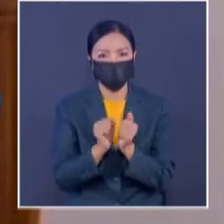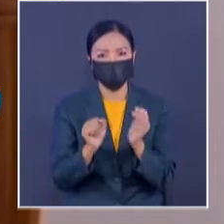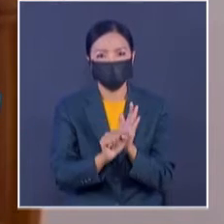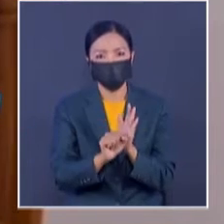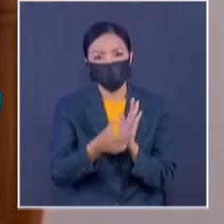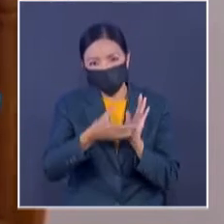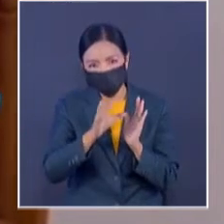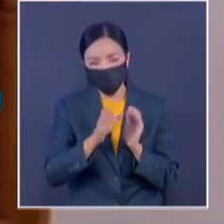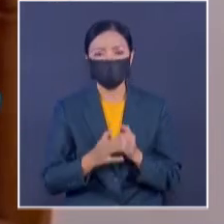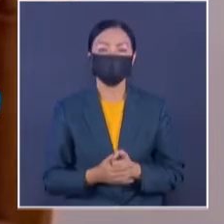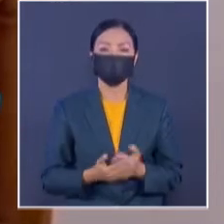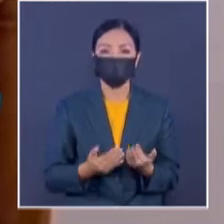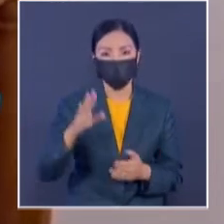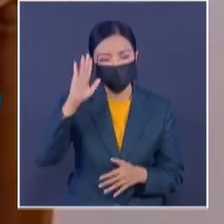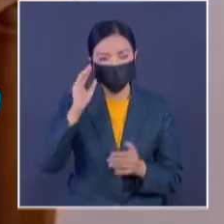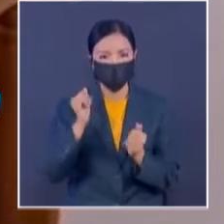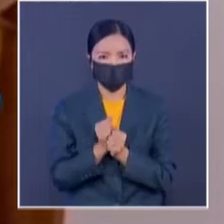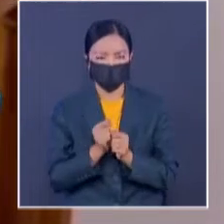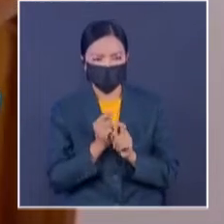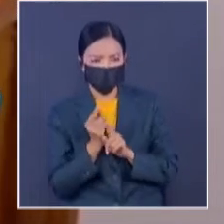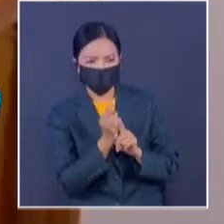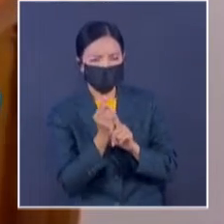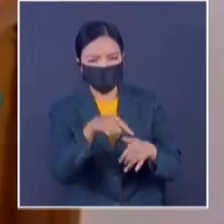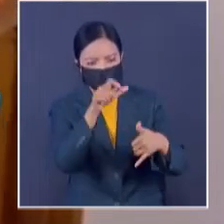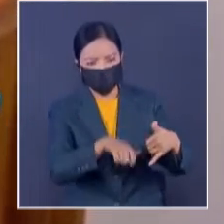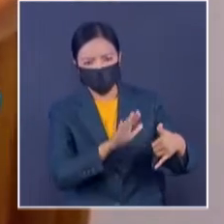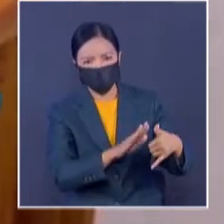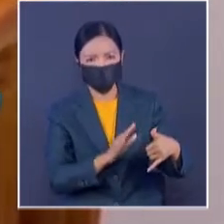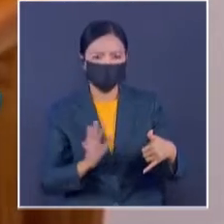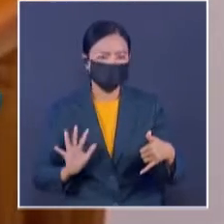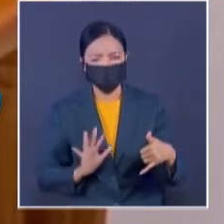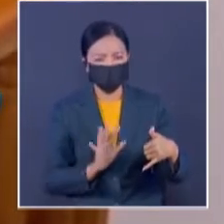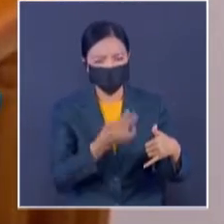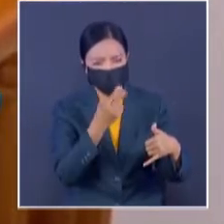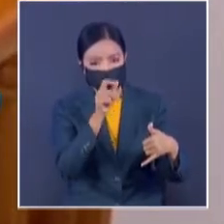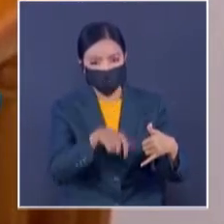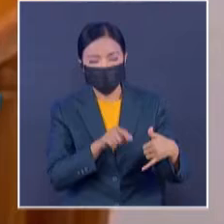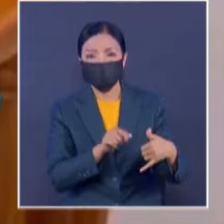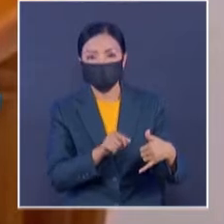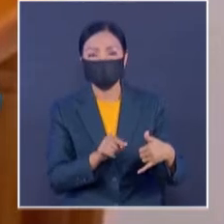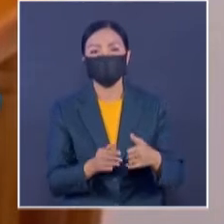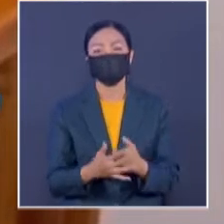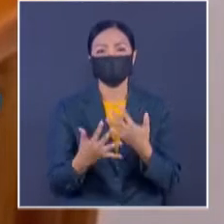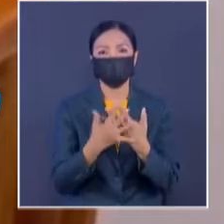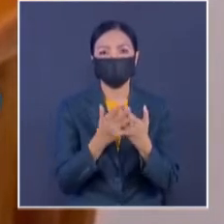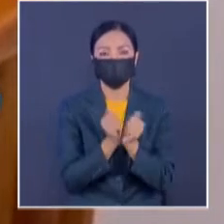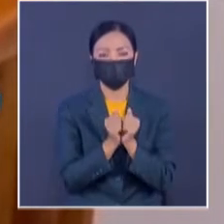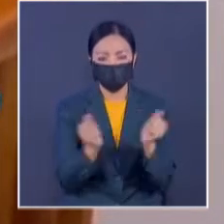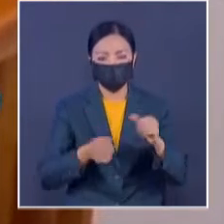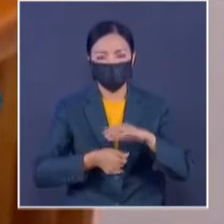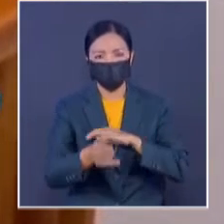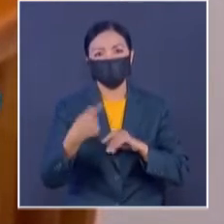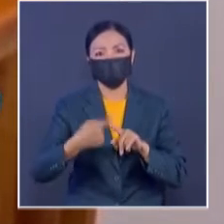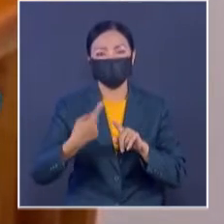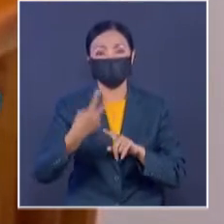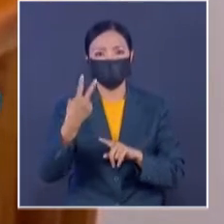แก้วก็ออกมาเปิดเผยบอกว่าตำรวจได้ติดตามพฤติกรรมตัวของนายต้อมเนี่ยซึ่งนายต้อมเป็นผู้ที่เพิ่งออกจากเรือนจำมาได้2เดือน